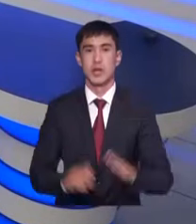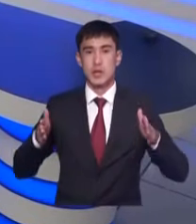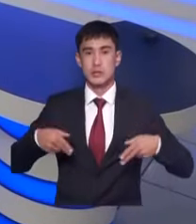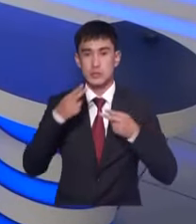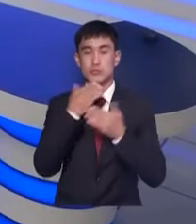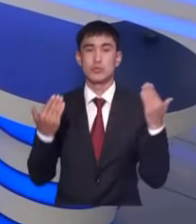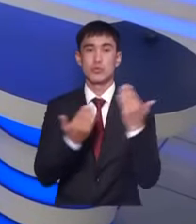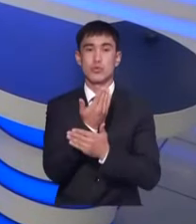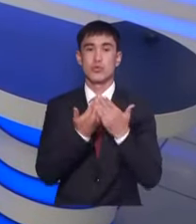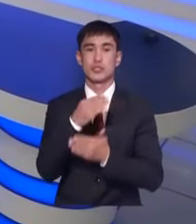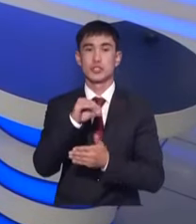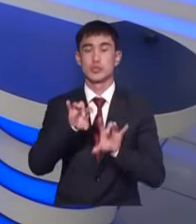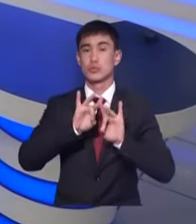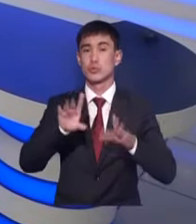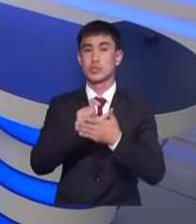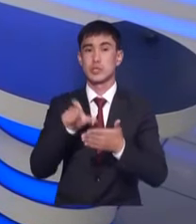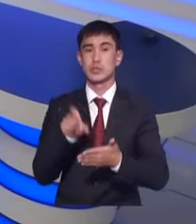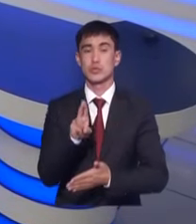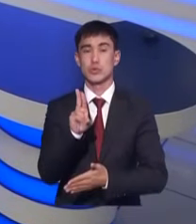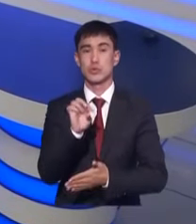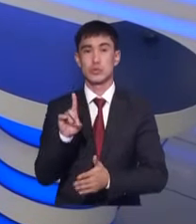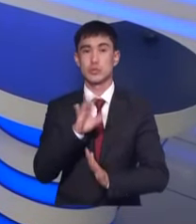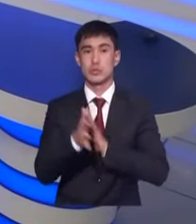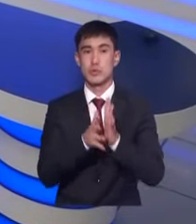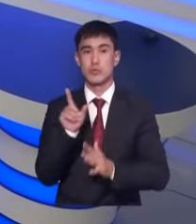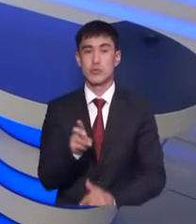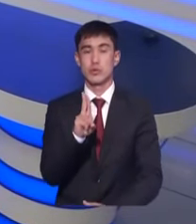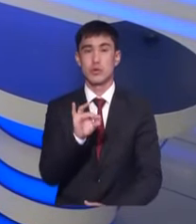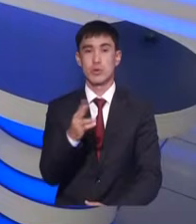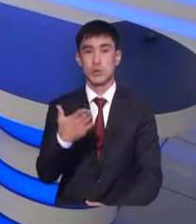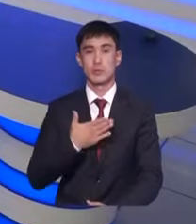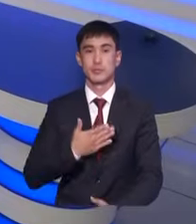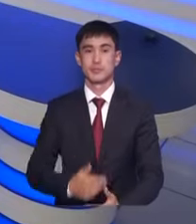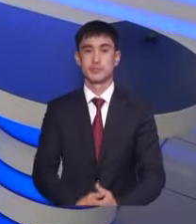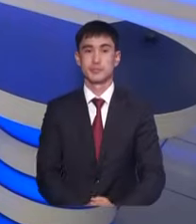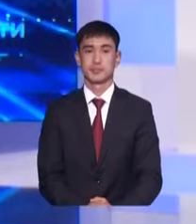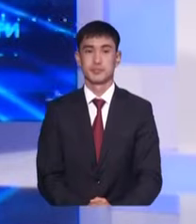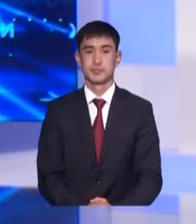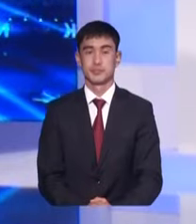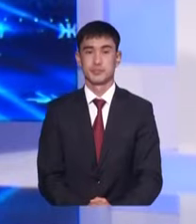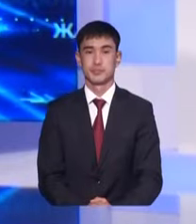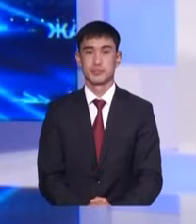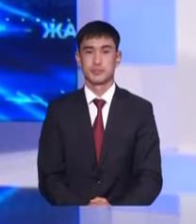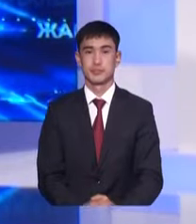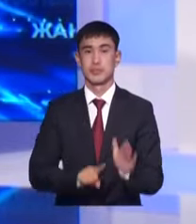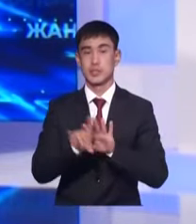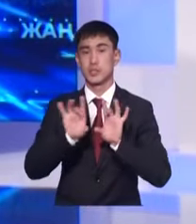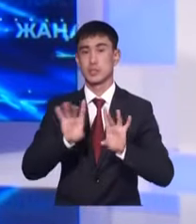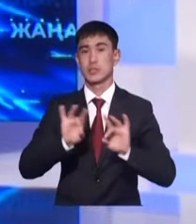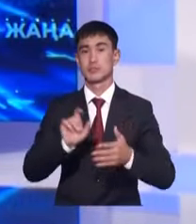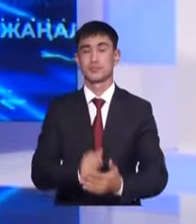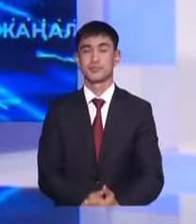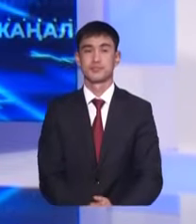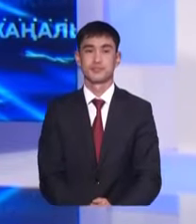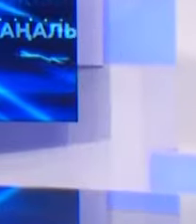Здравствуйте, в эфире телеканал ЖТСУ «Новости». В студии Ахундазур Мухамбетова и сурдопереводчик Даурен Абдрасилов. И в начале коротко о